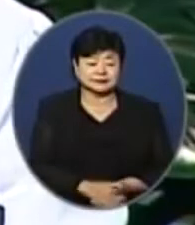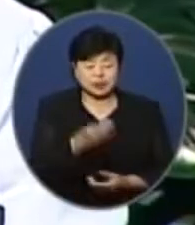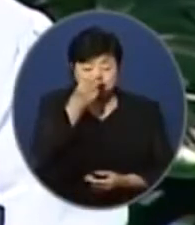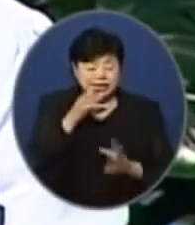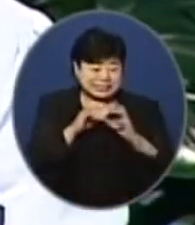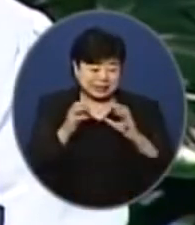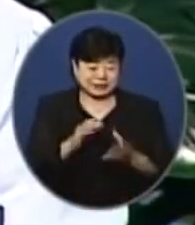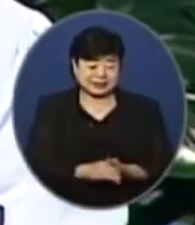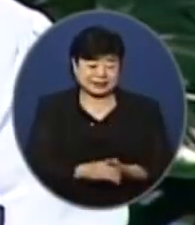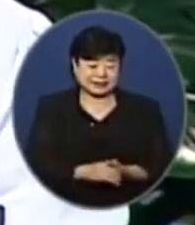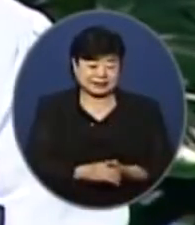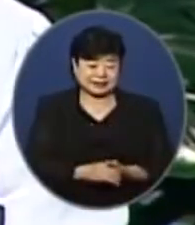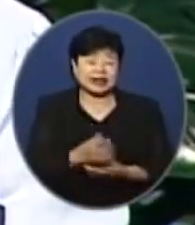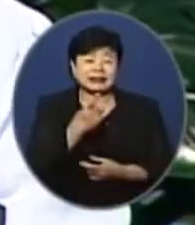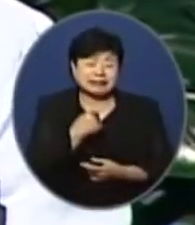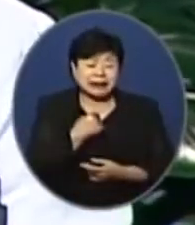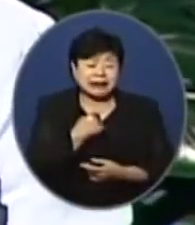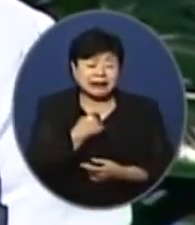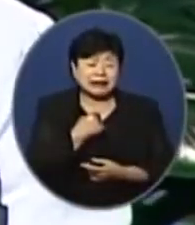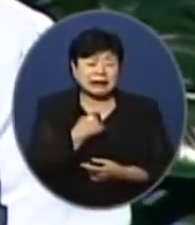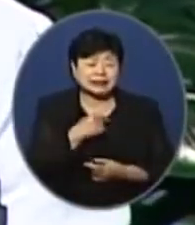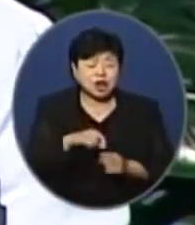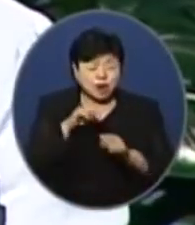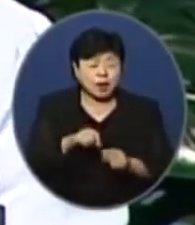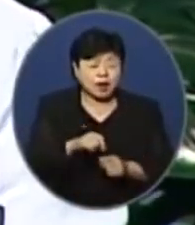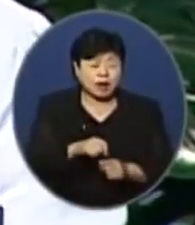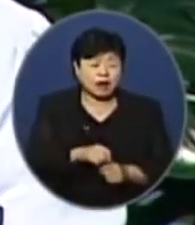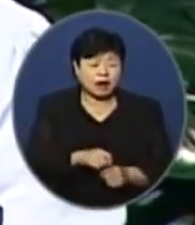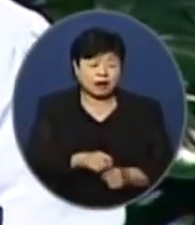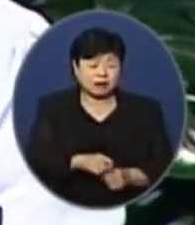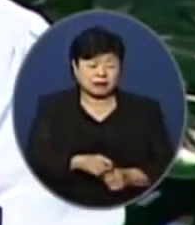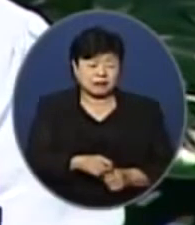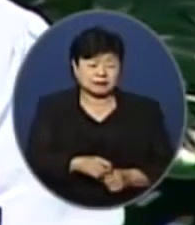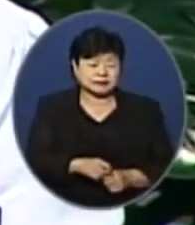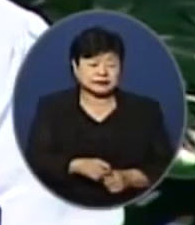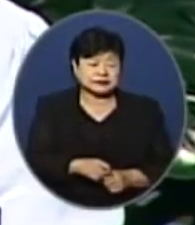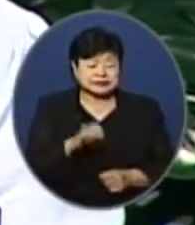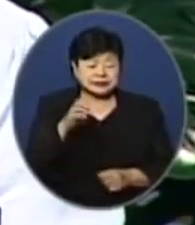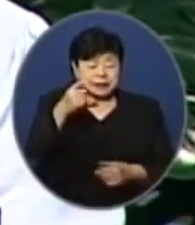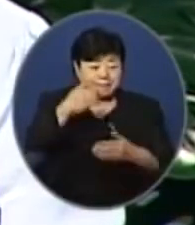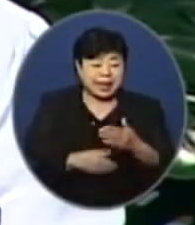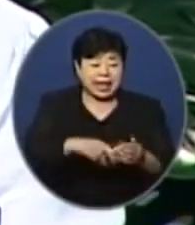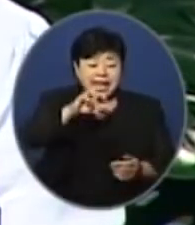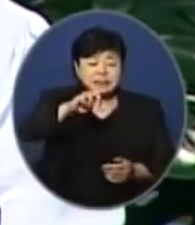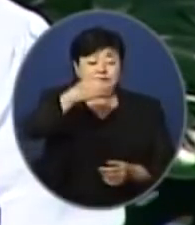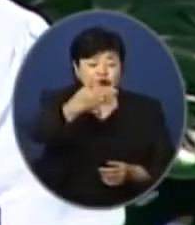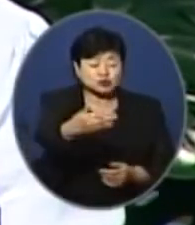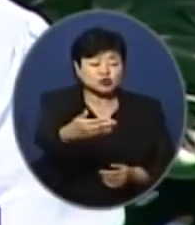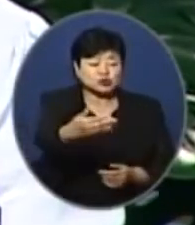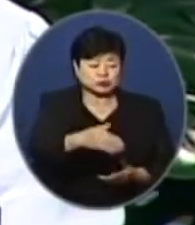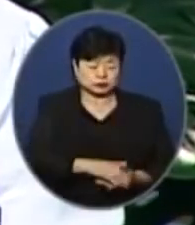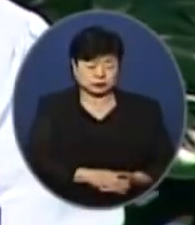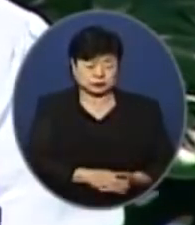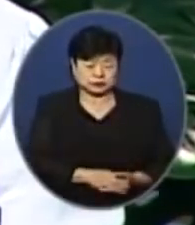유대인들이 가하는 형벌 중에 가장 최고 형벌이 40에 하나 감안매를 때리는 것입니다. 40은